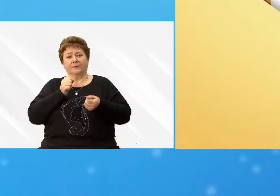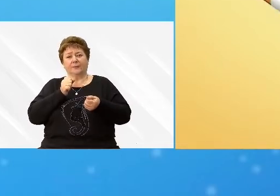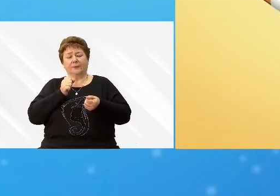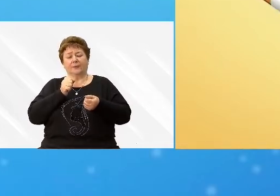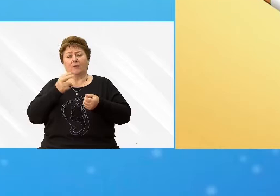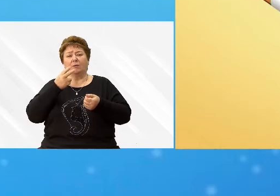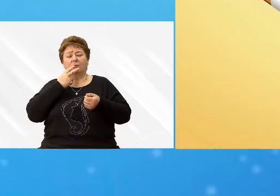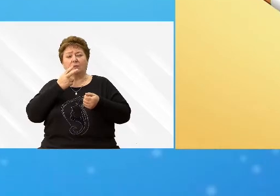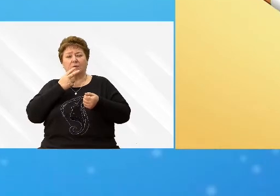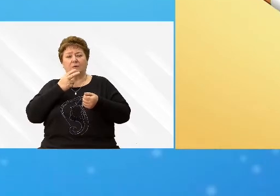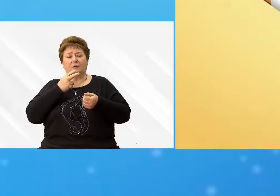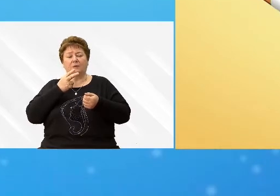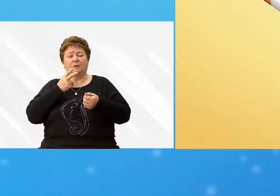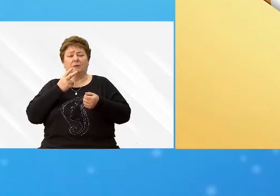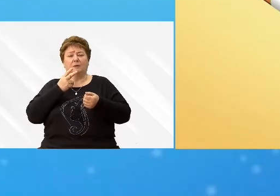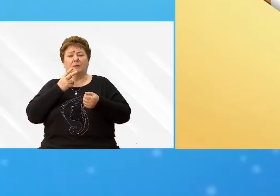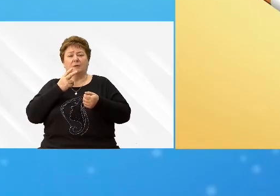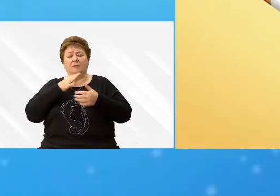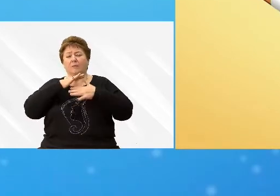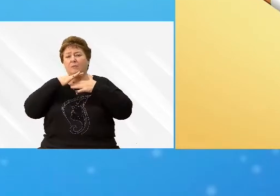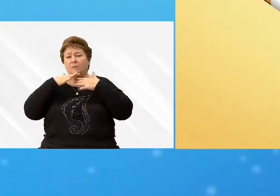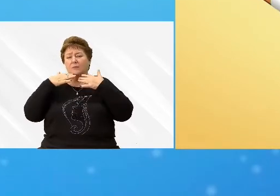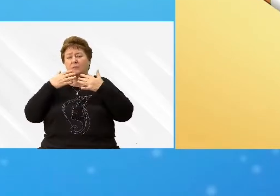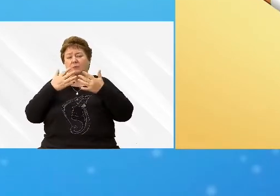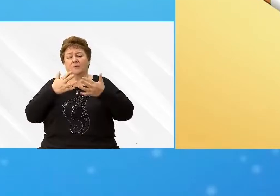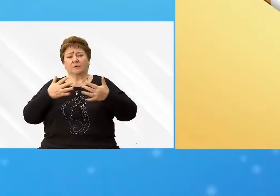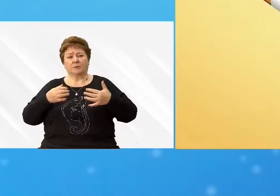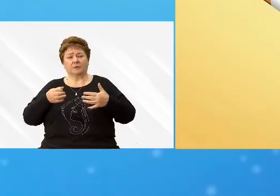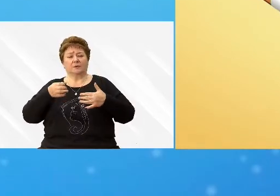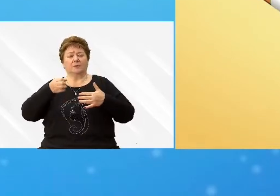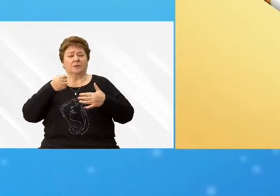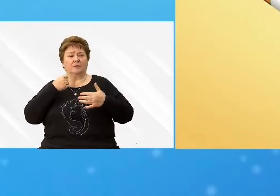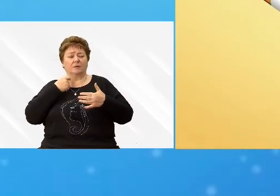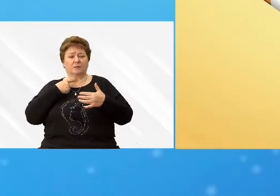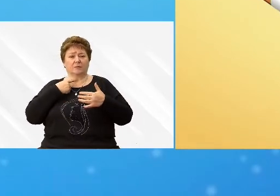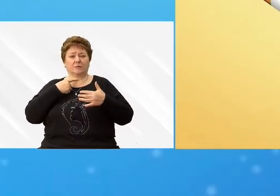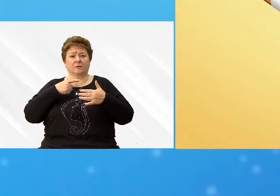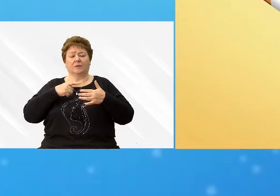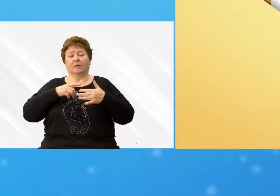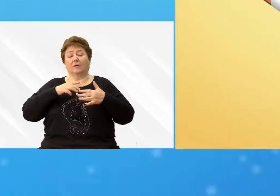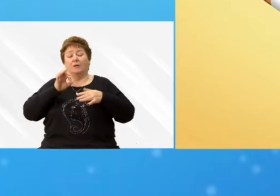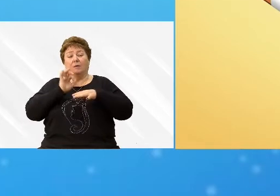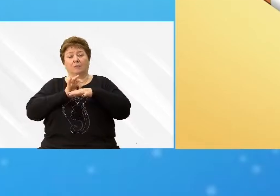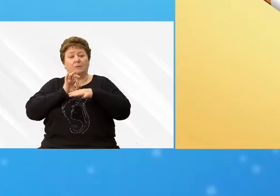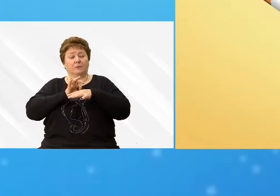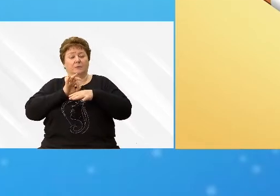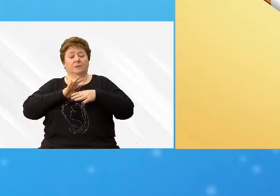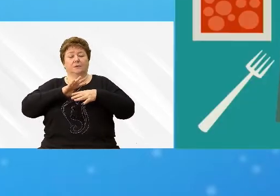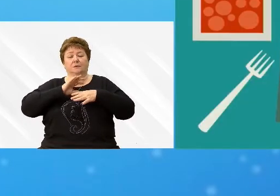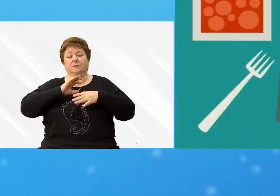курение табака чрезмерное употребление алкоголя приводит к серьезным заболеваниям